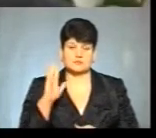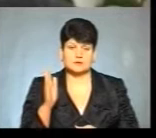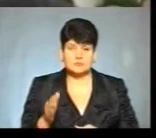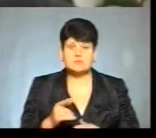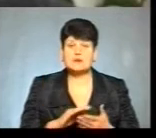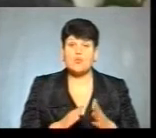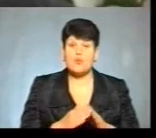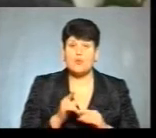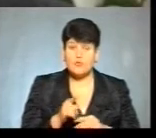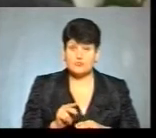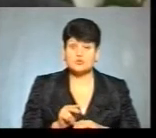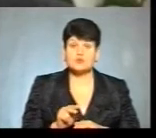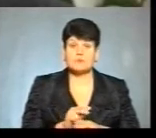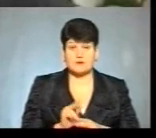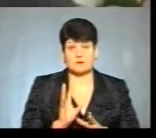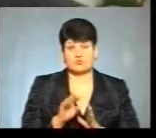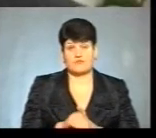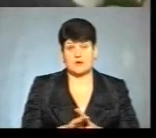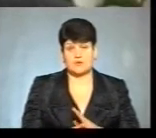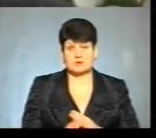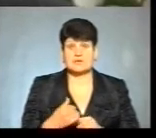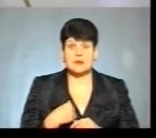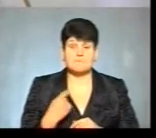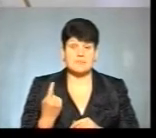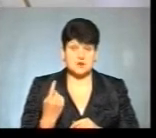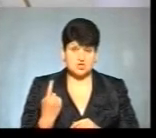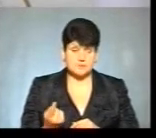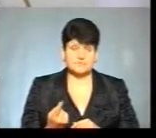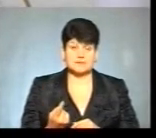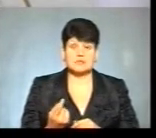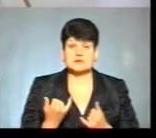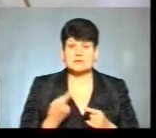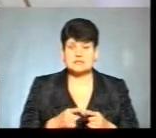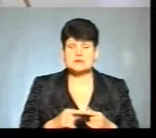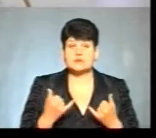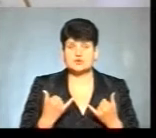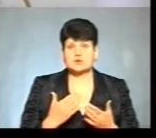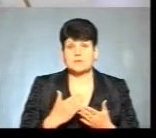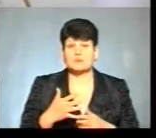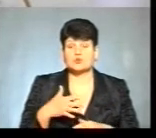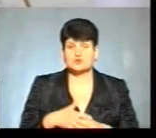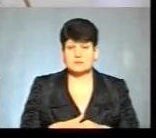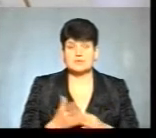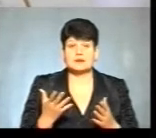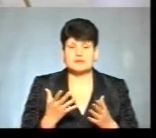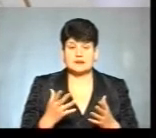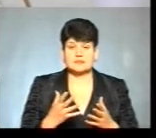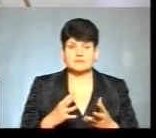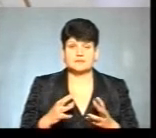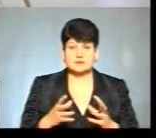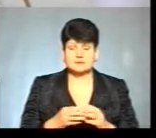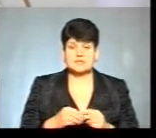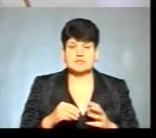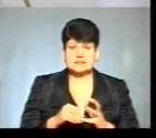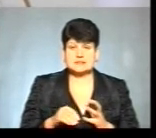умові, якщо правки будуть враховані. Тому що я перший. Значить, це сьогодні ми маємо розуміти, яка концентрація землі має бути